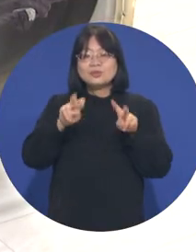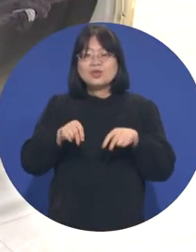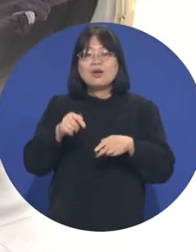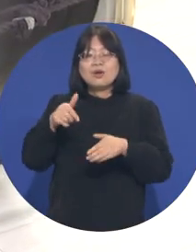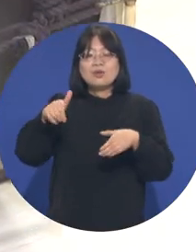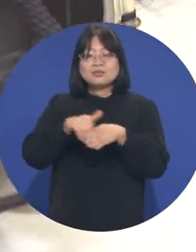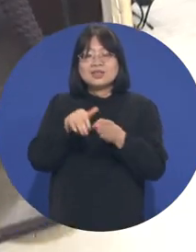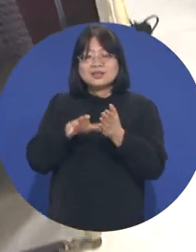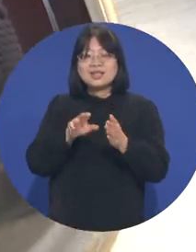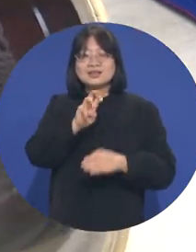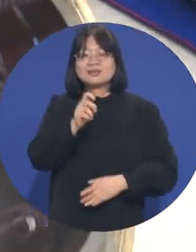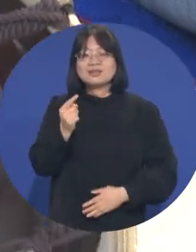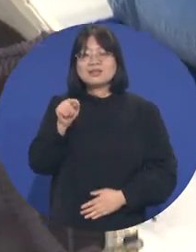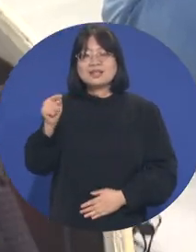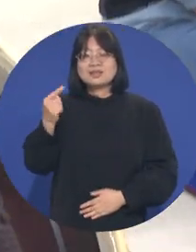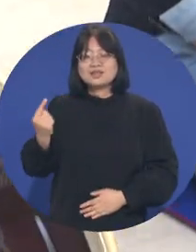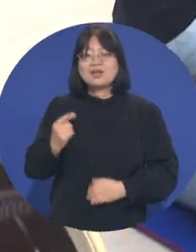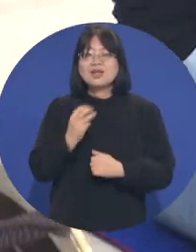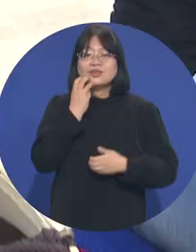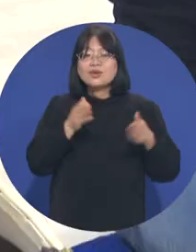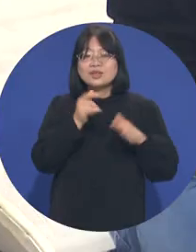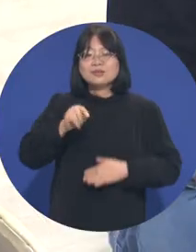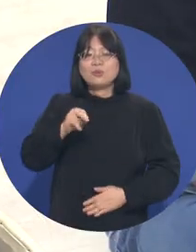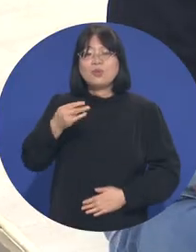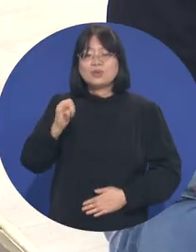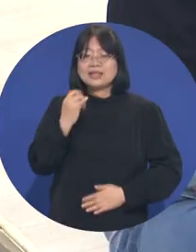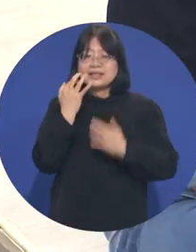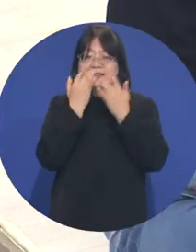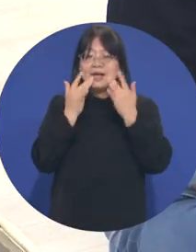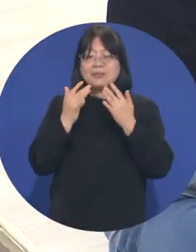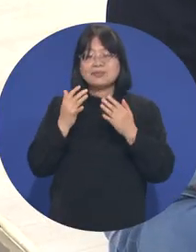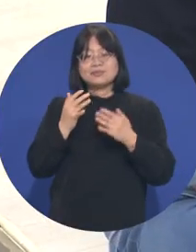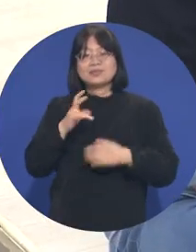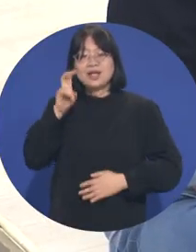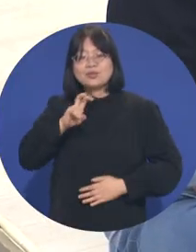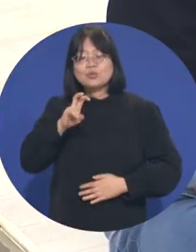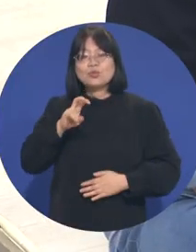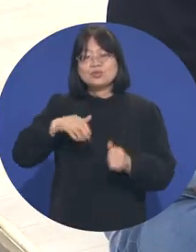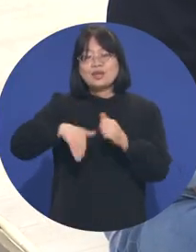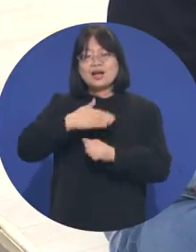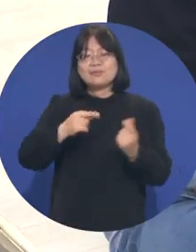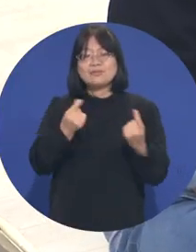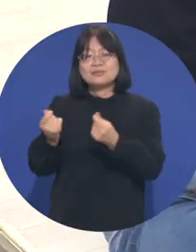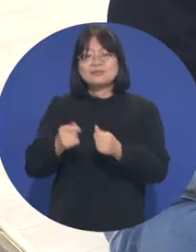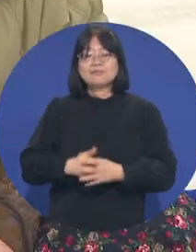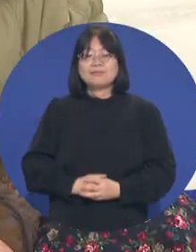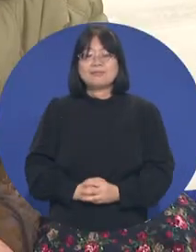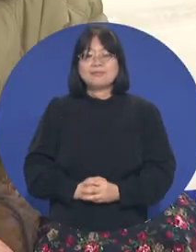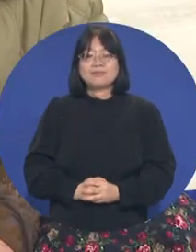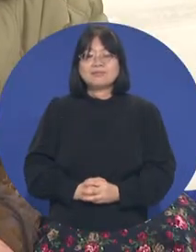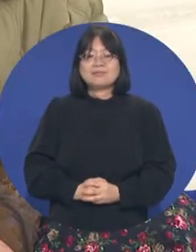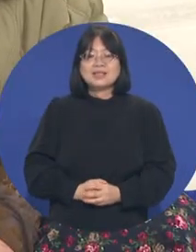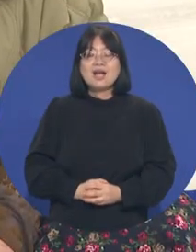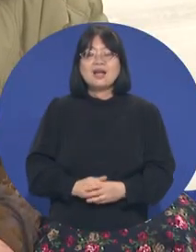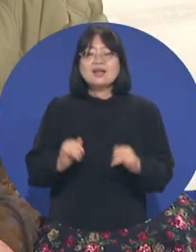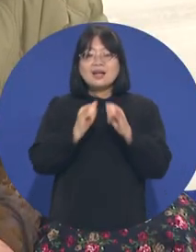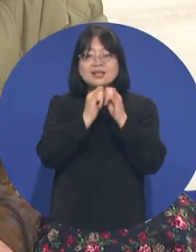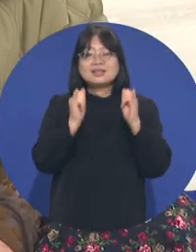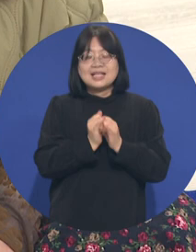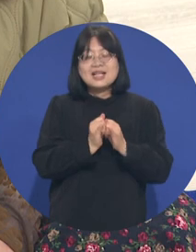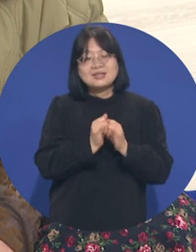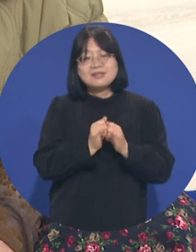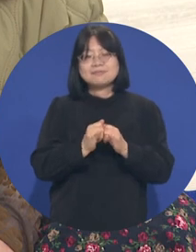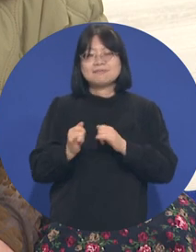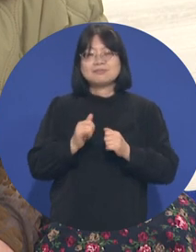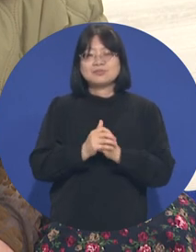경기도 무형문화재 제31-1호인 경기소리 휘모리 작가도 상황은 크게 다르지 않습니다. 해악과